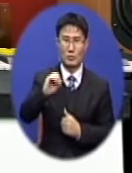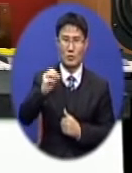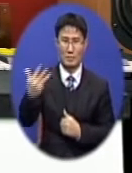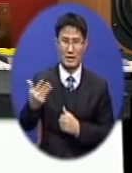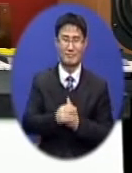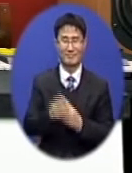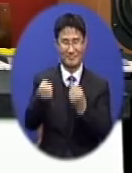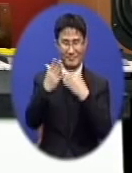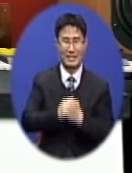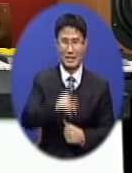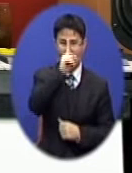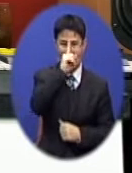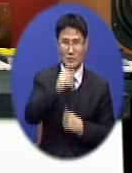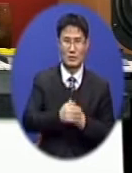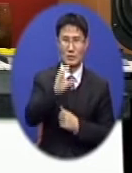010-5908번 축하드립니다.